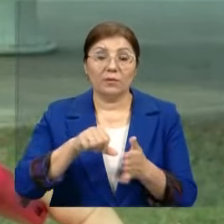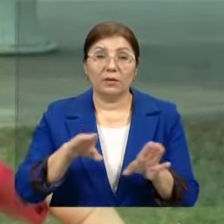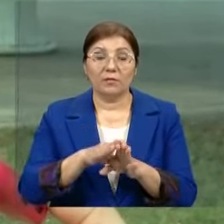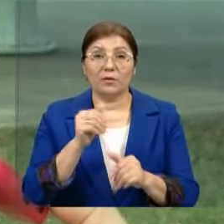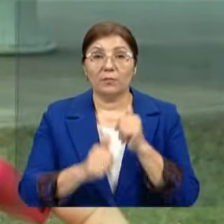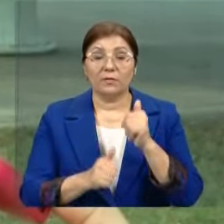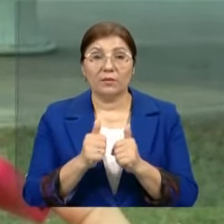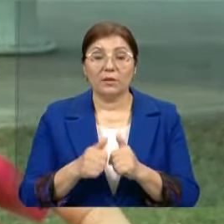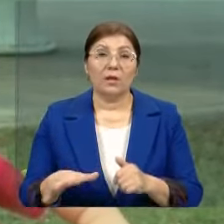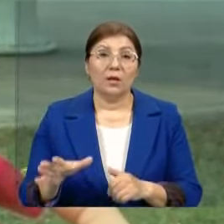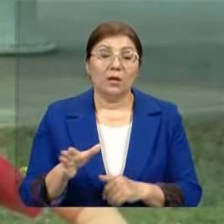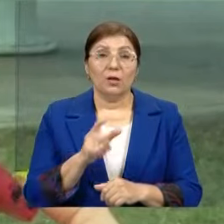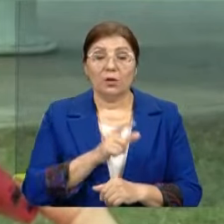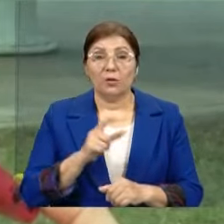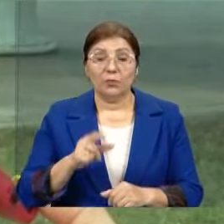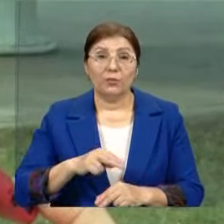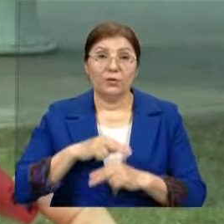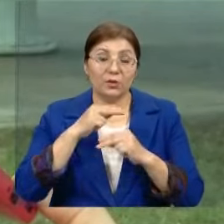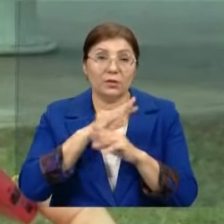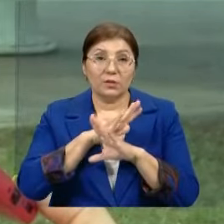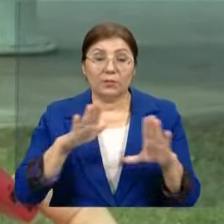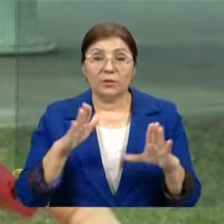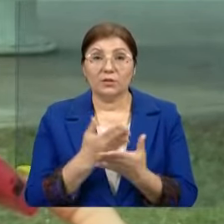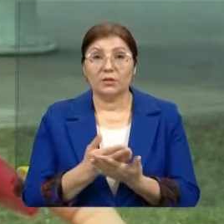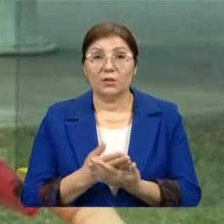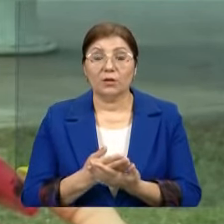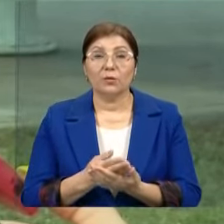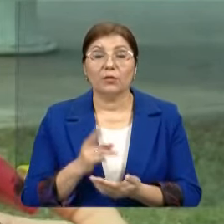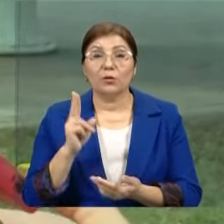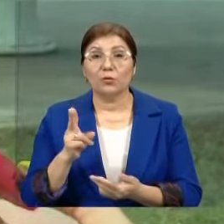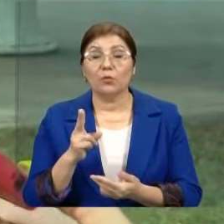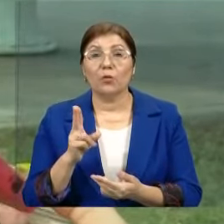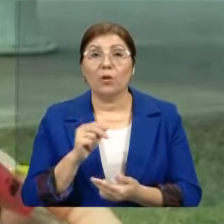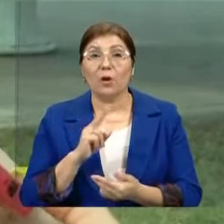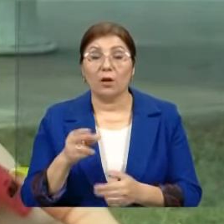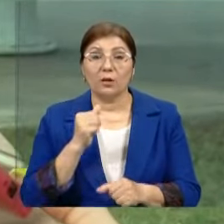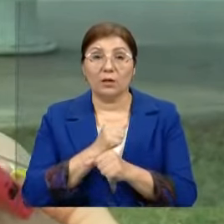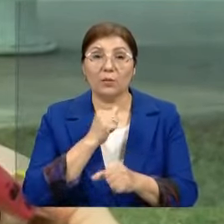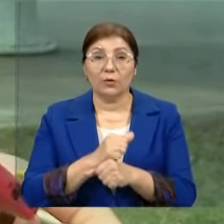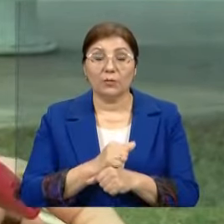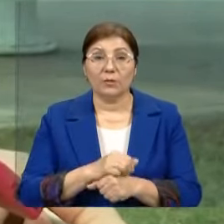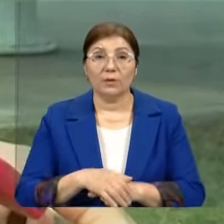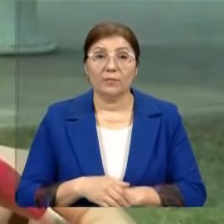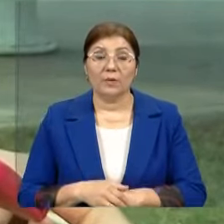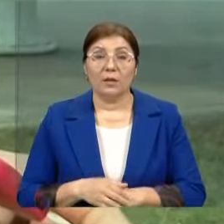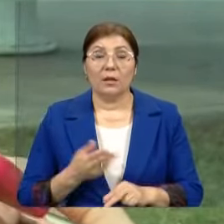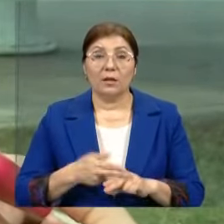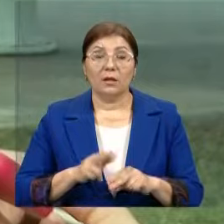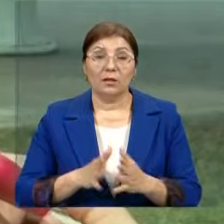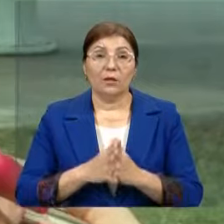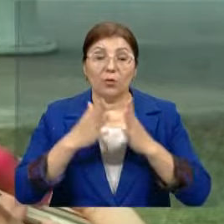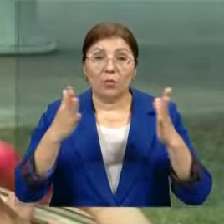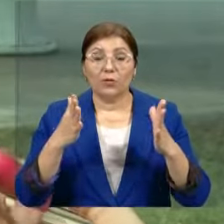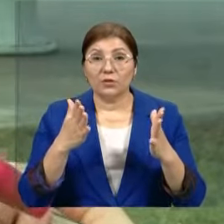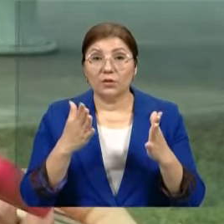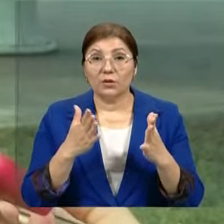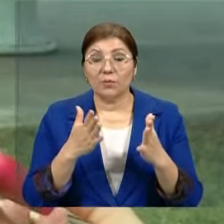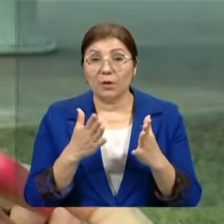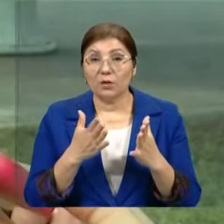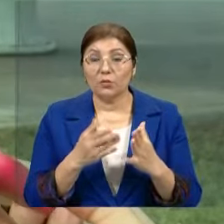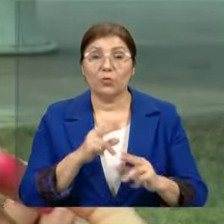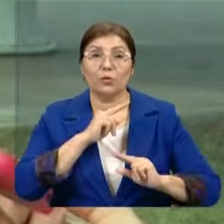видят, иногда и не замечают, хотя каждый день проходит, а это очень большой труд. Это очень большой труд.